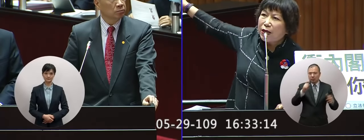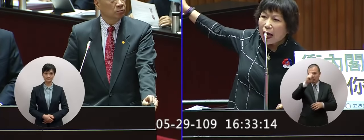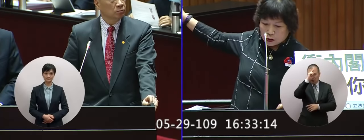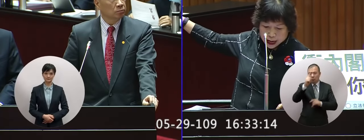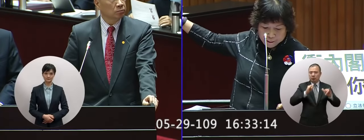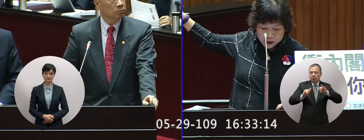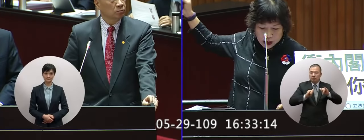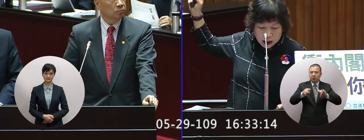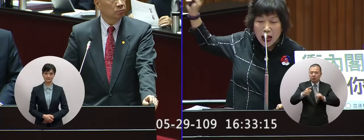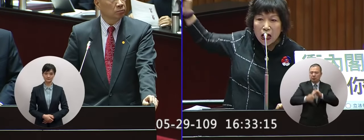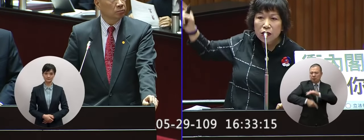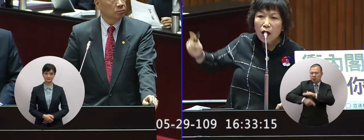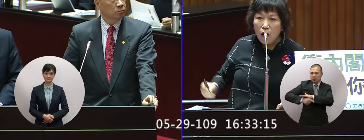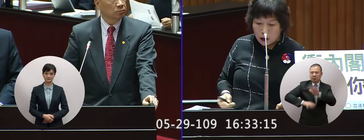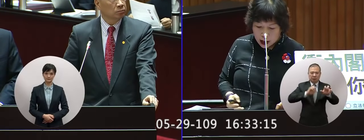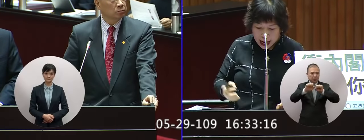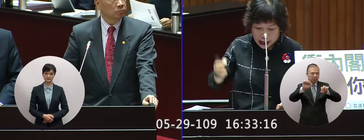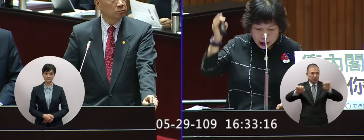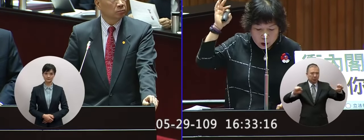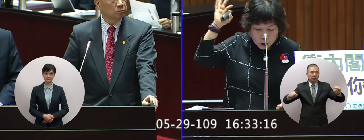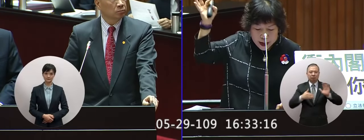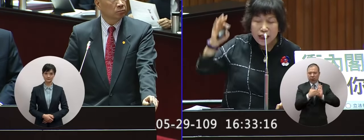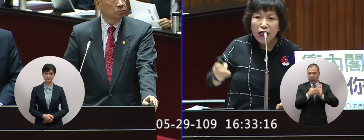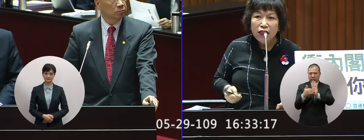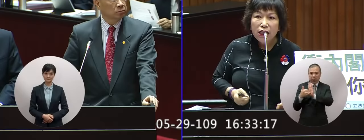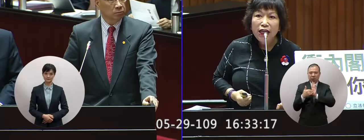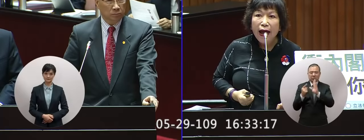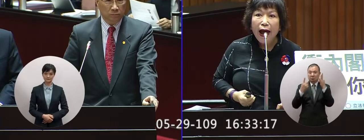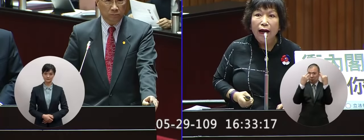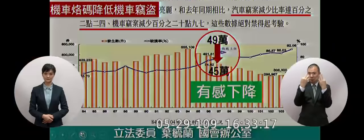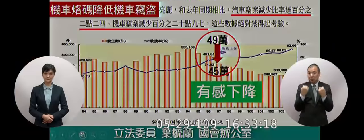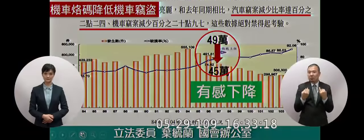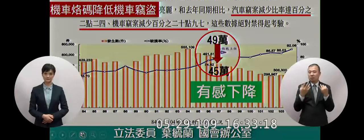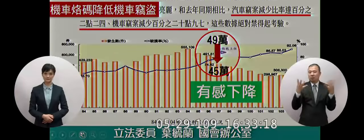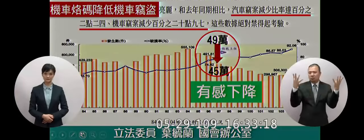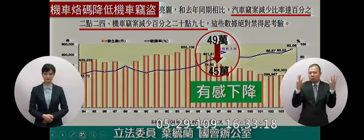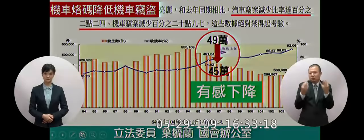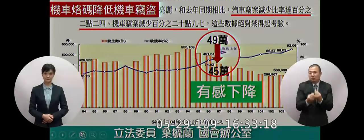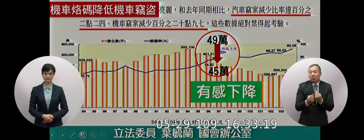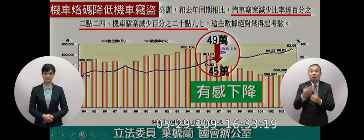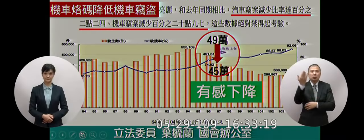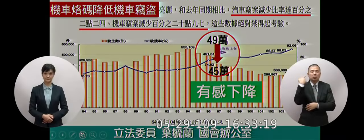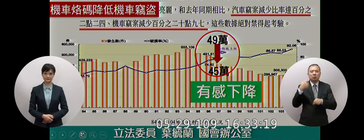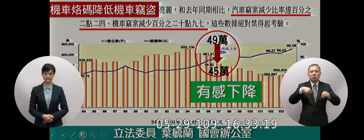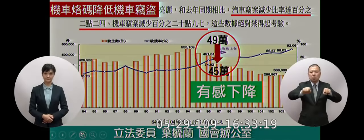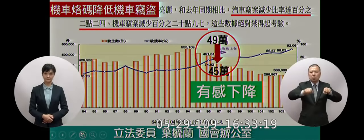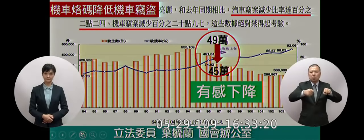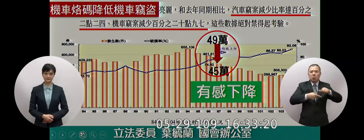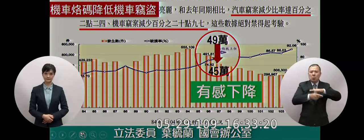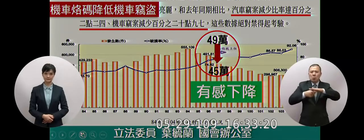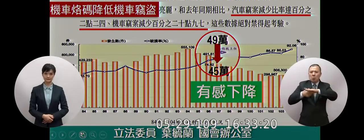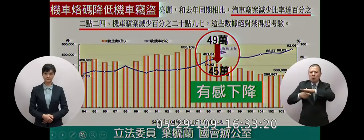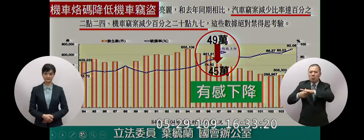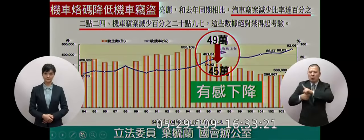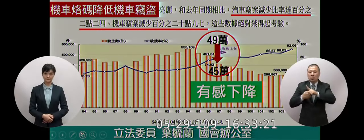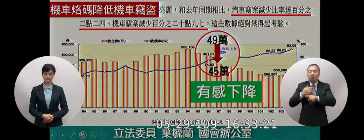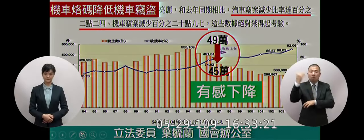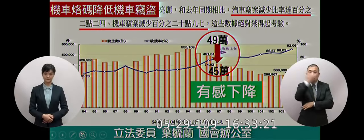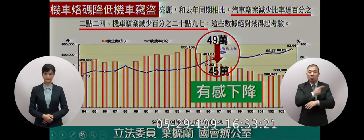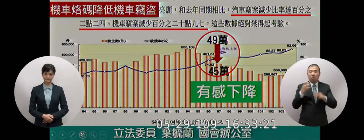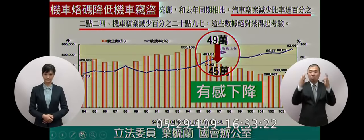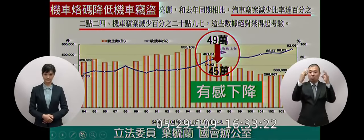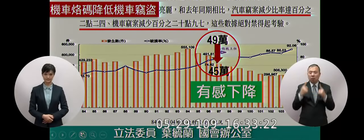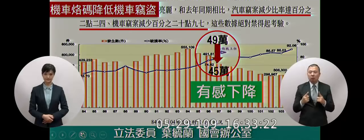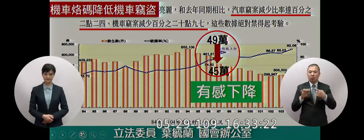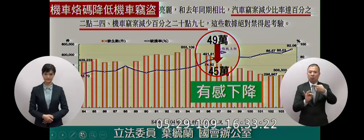我特别下出来。那个时候，我们的机车窃案一下子下降了20%几，一定要 对有